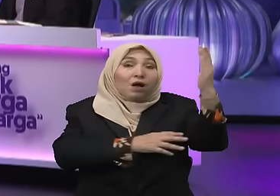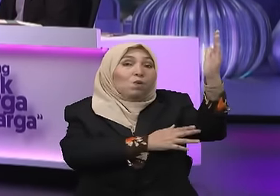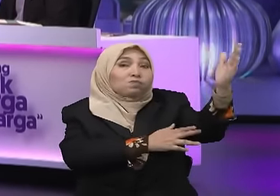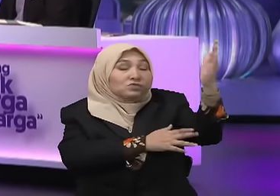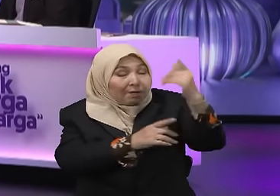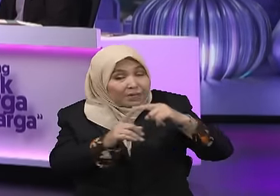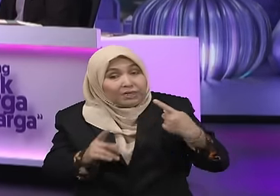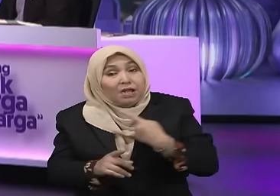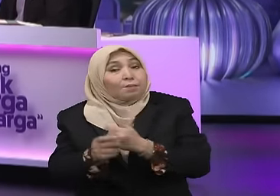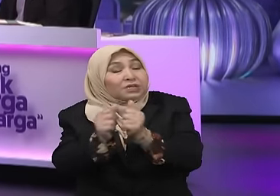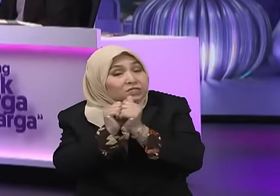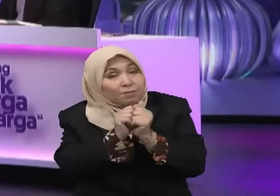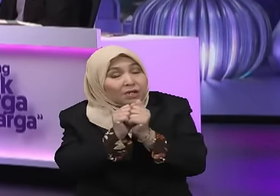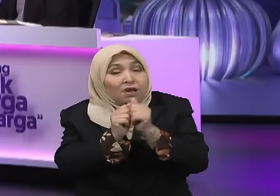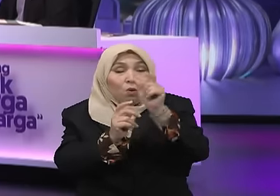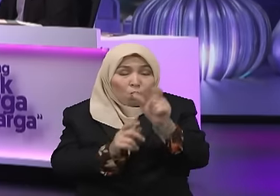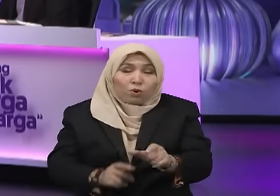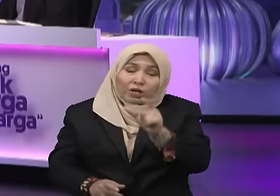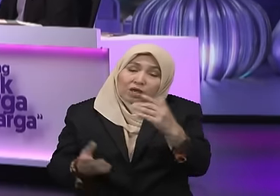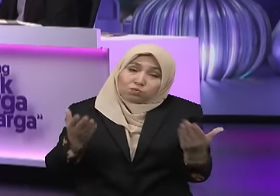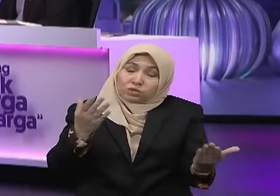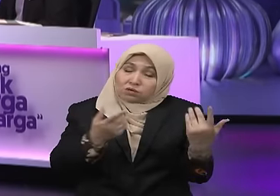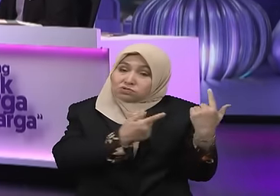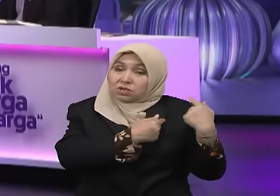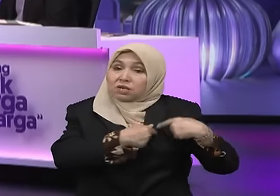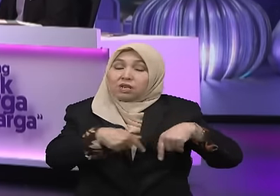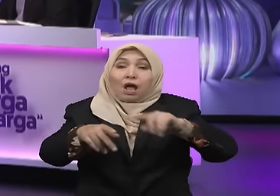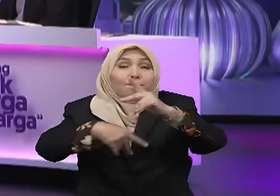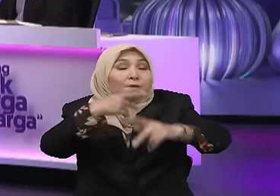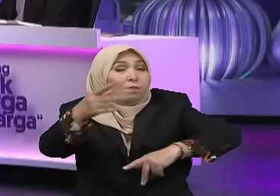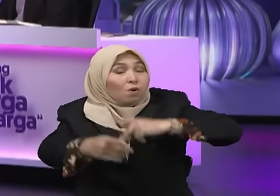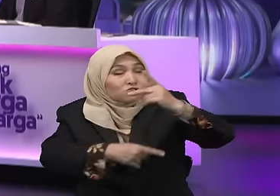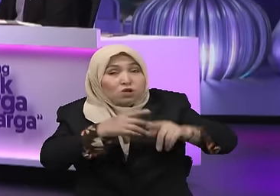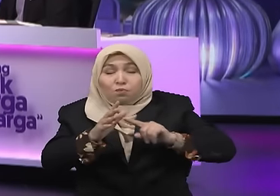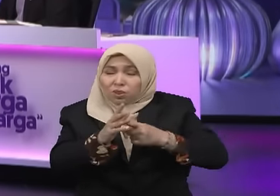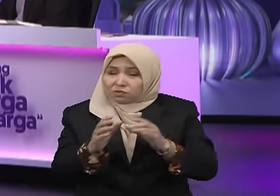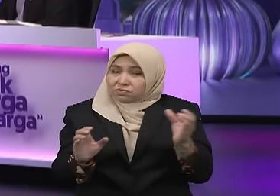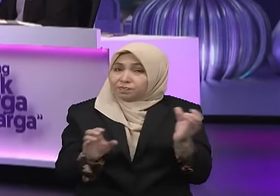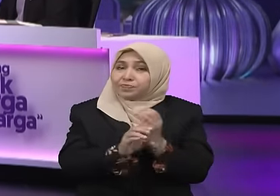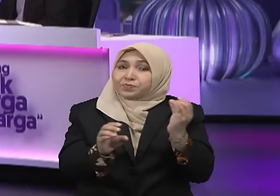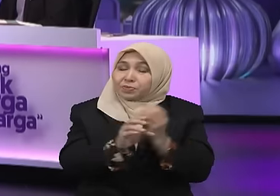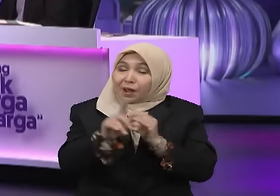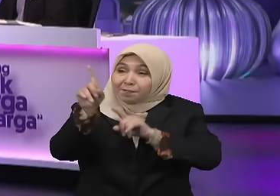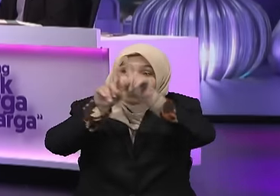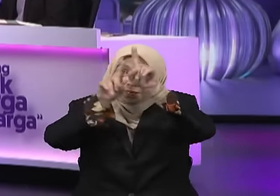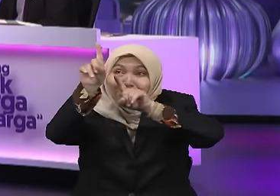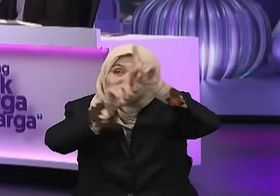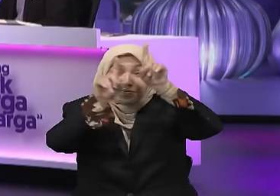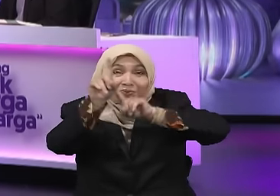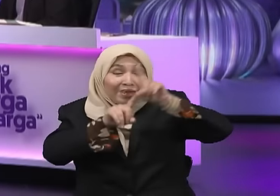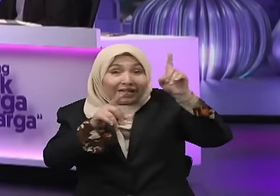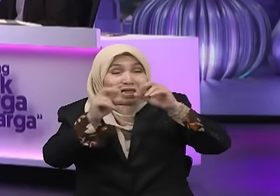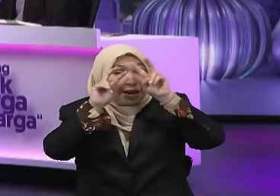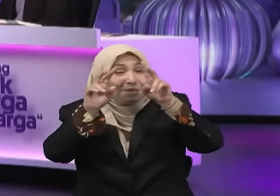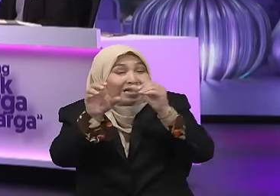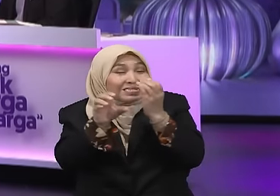apabila kita bersama dengan orang yang mungkin sedang memproses, Ustaz, ya. Maksudnya mula dulu yang kecil, ya, dengan bintang. Ya, bintang nampak kecil